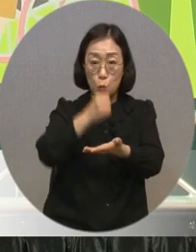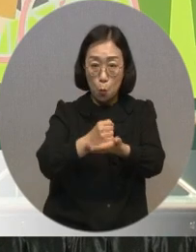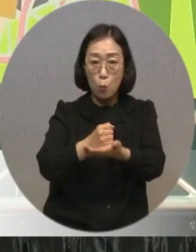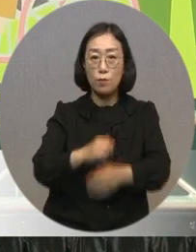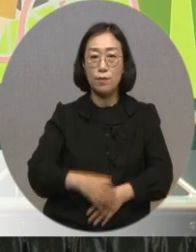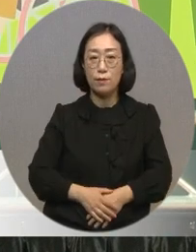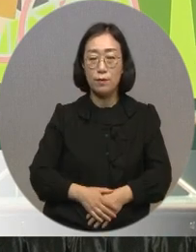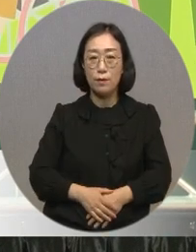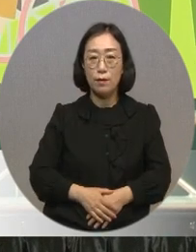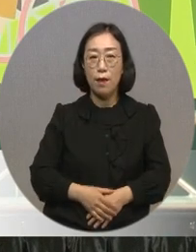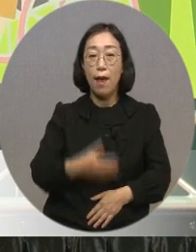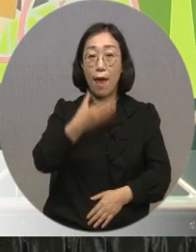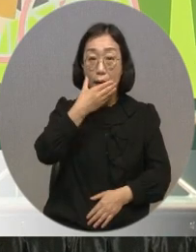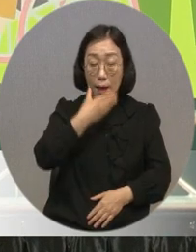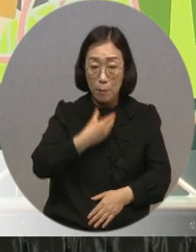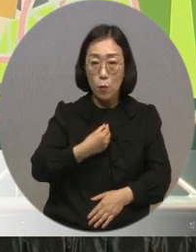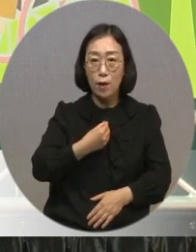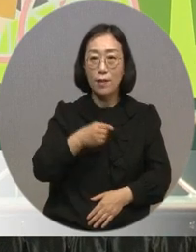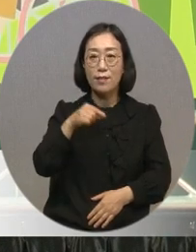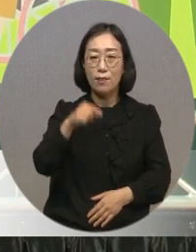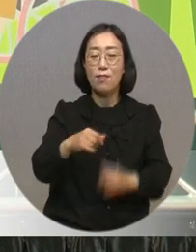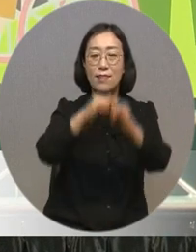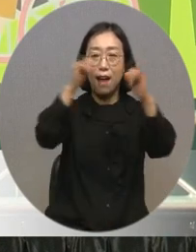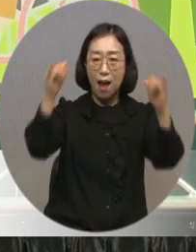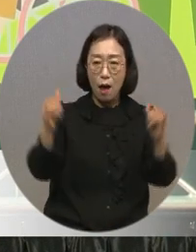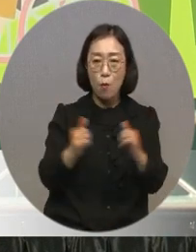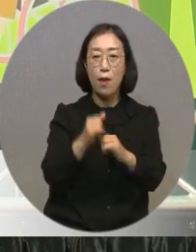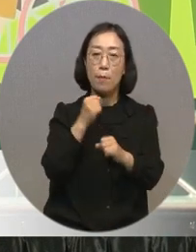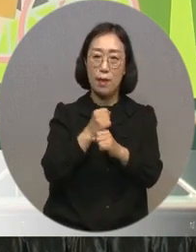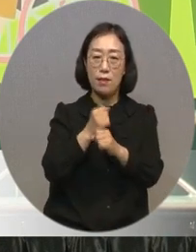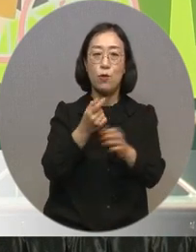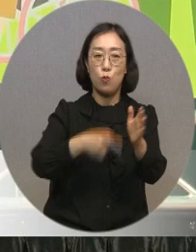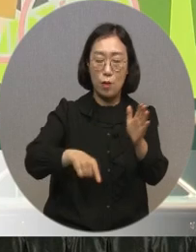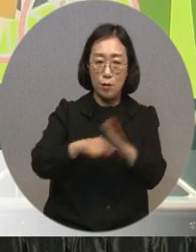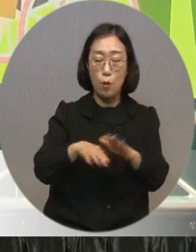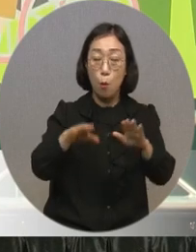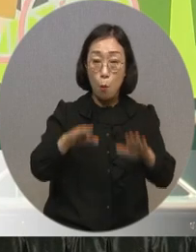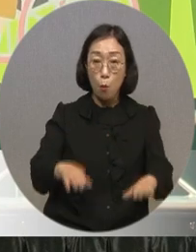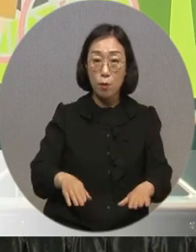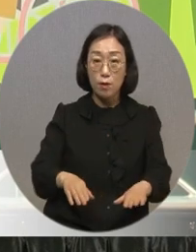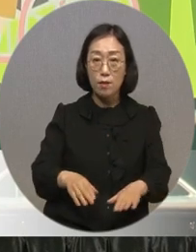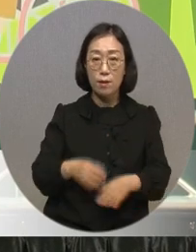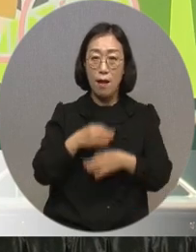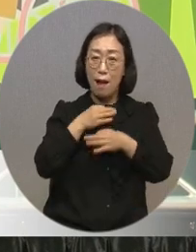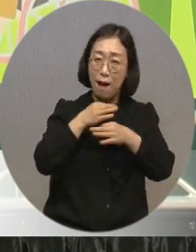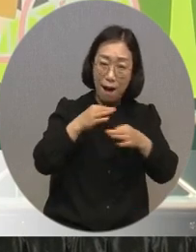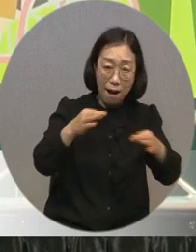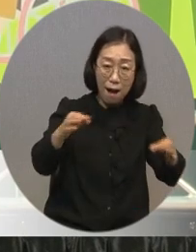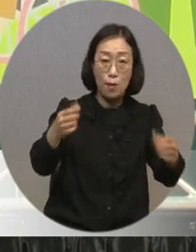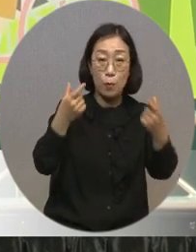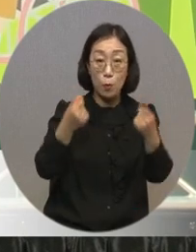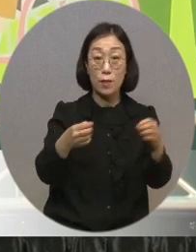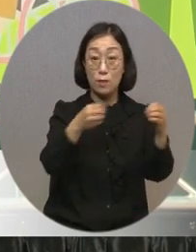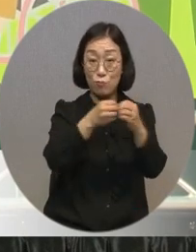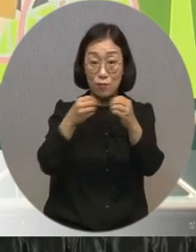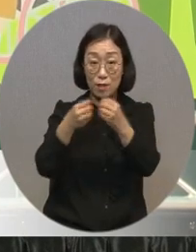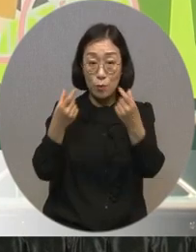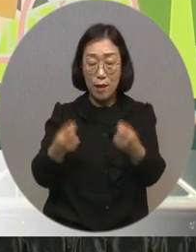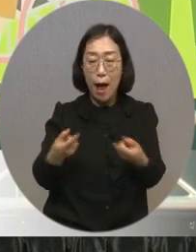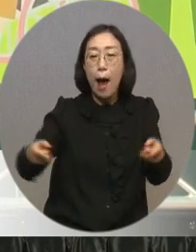살맛나는 그리고 행복한 그런 사회를 만들기 위해서 오늘 구호처럼 함께하는